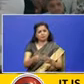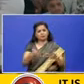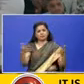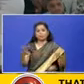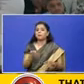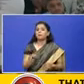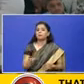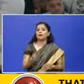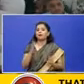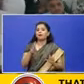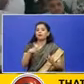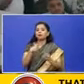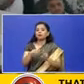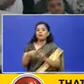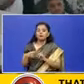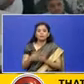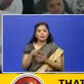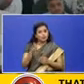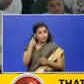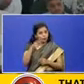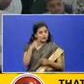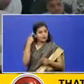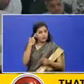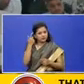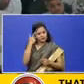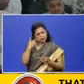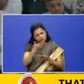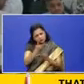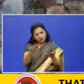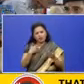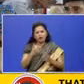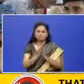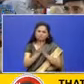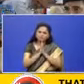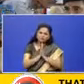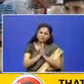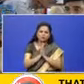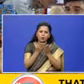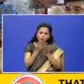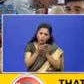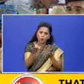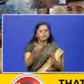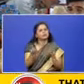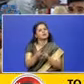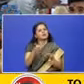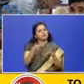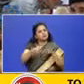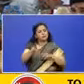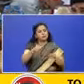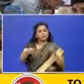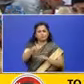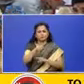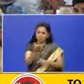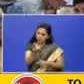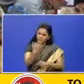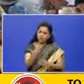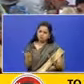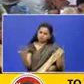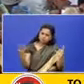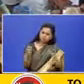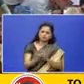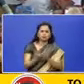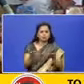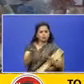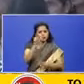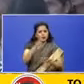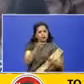है। इसलिए मेरी आप सबसे प्रार्थना है, आप भी इसमें जुड़े और